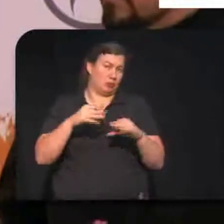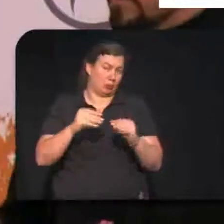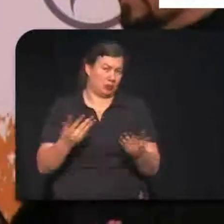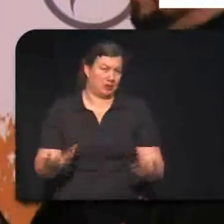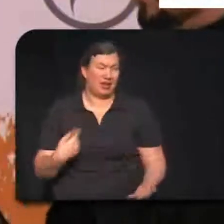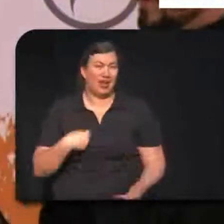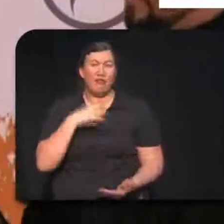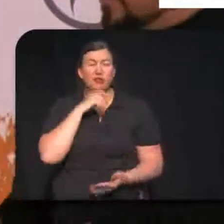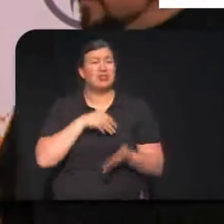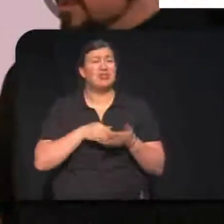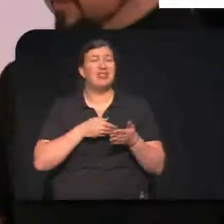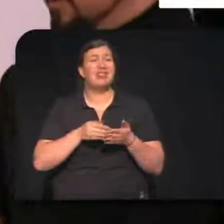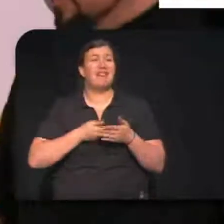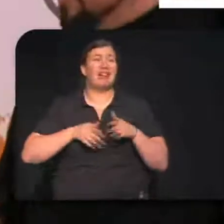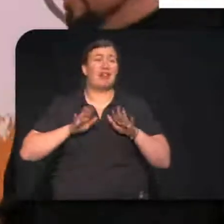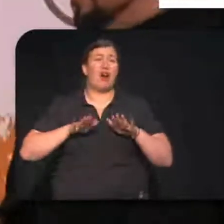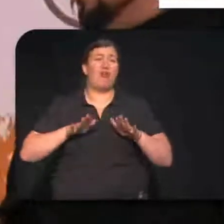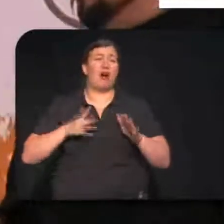aufhalten